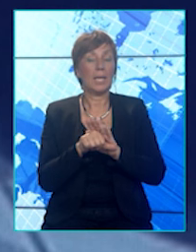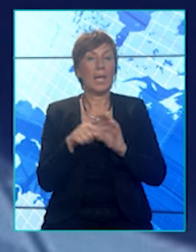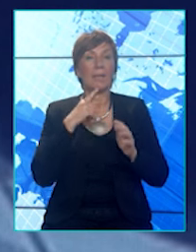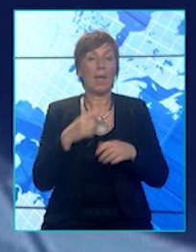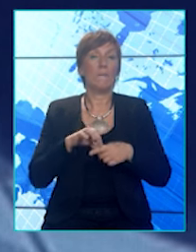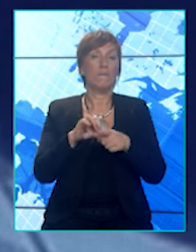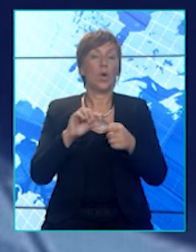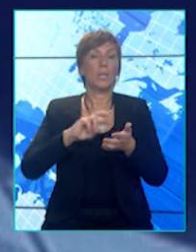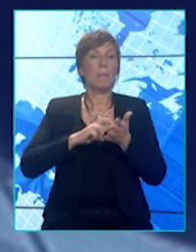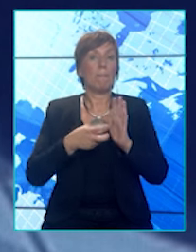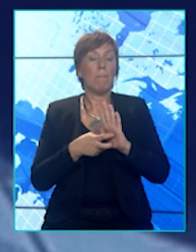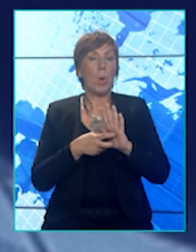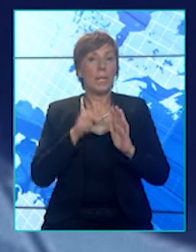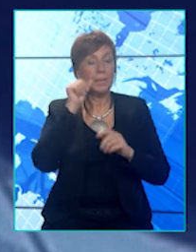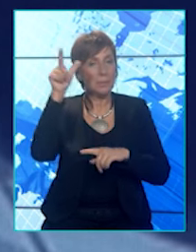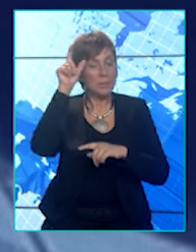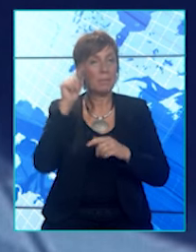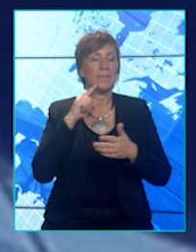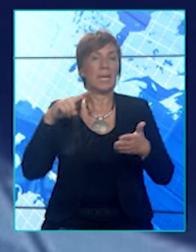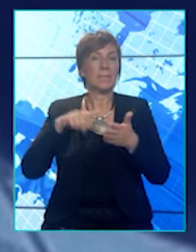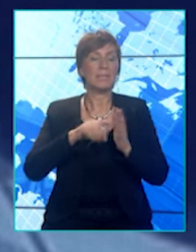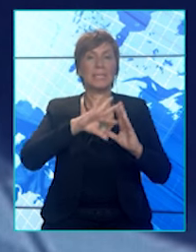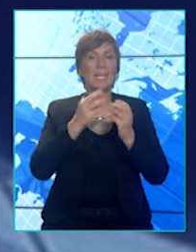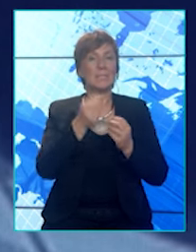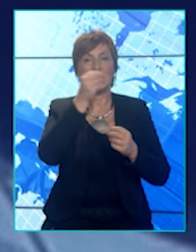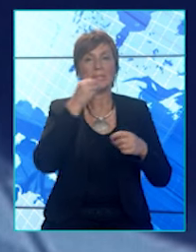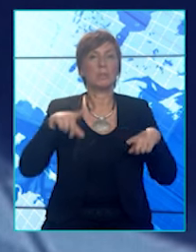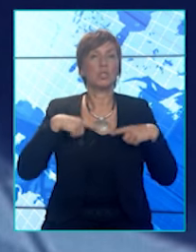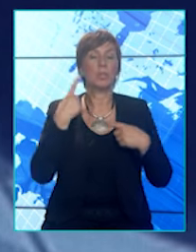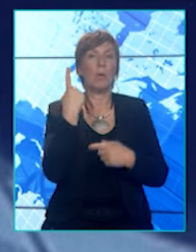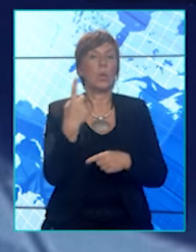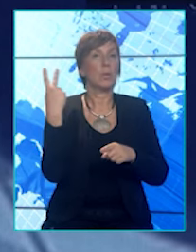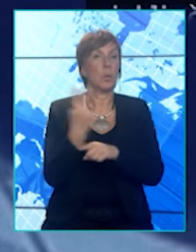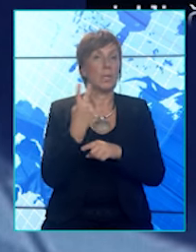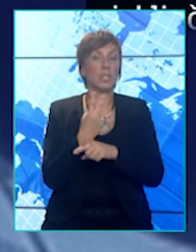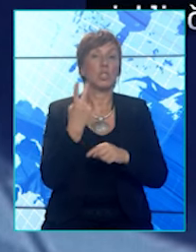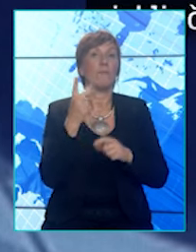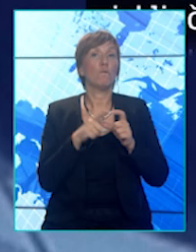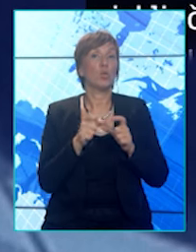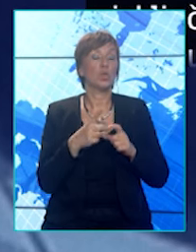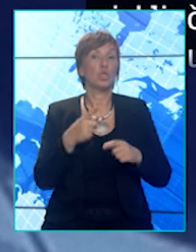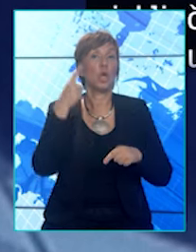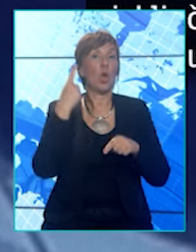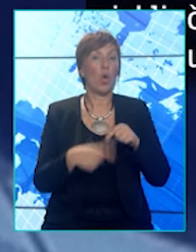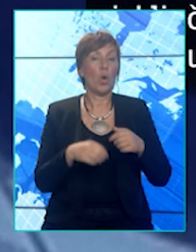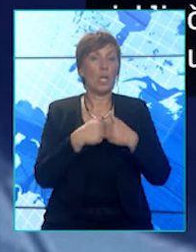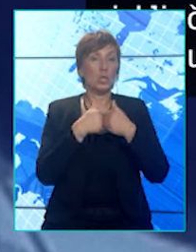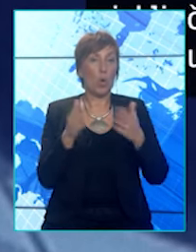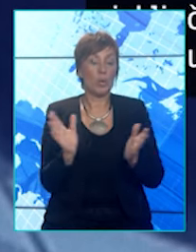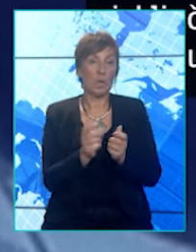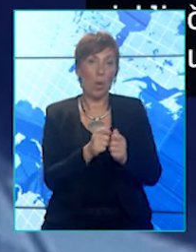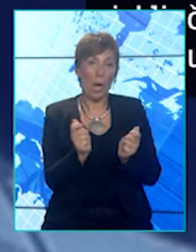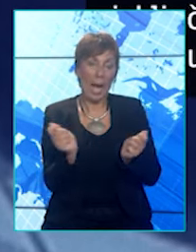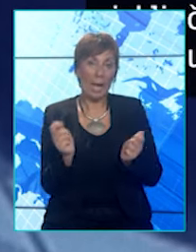politiku nacionalne hegemonizacije Srba s ciljem da svi Srbi žive u jednoj državi. Vučić je jučer konačno otkrio karte